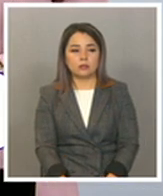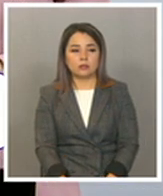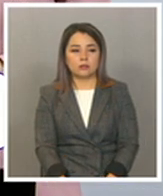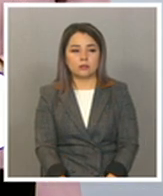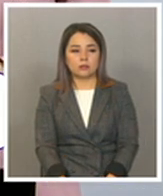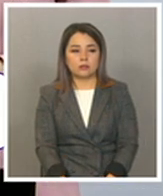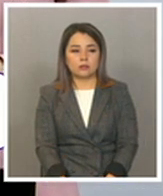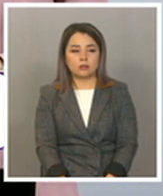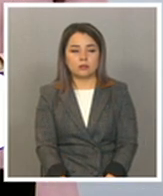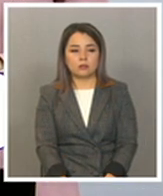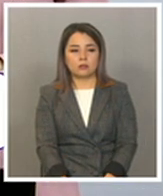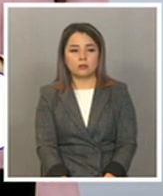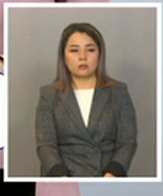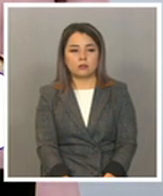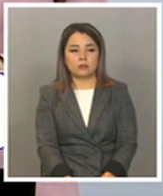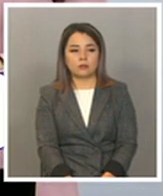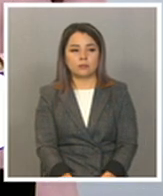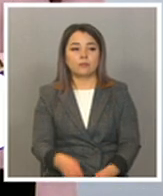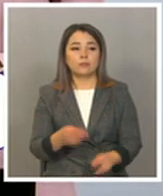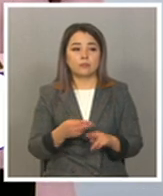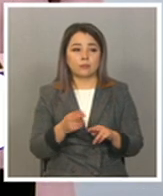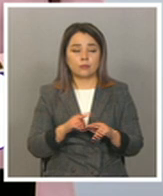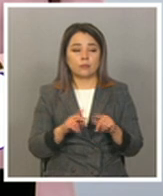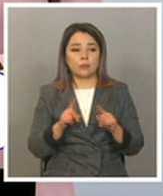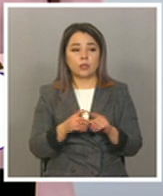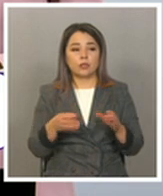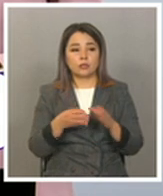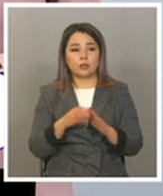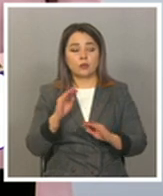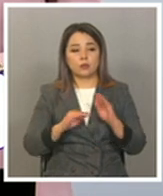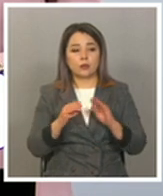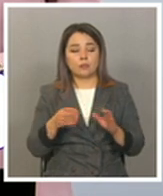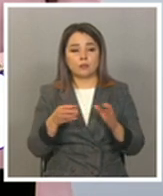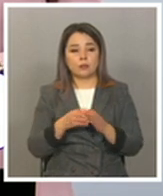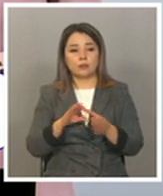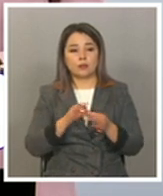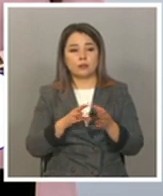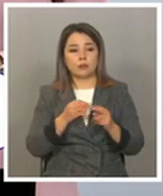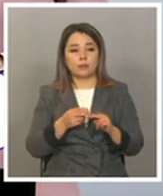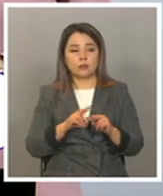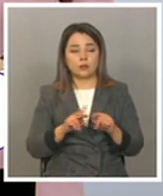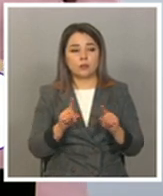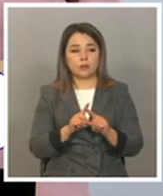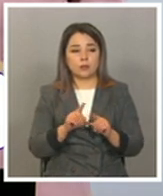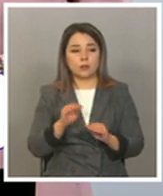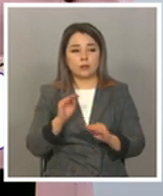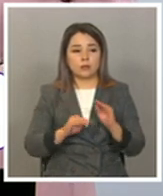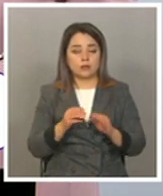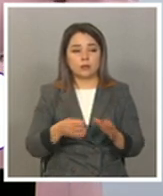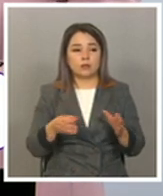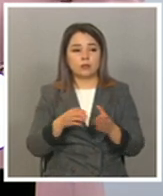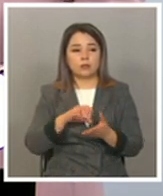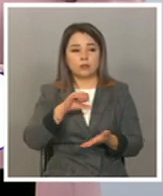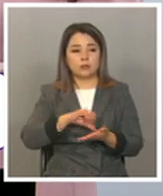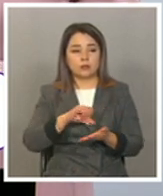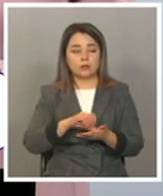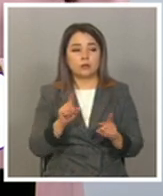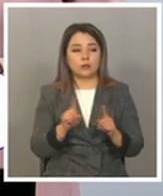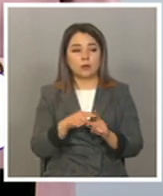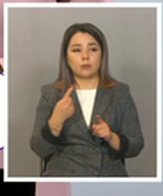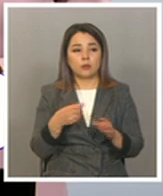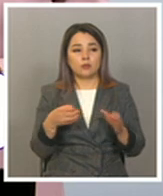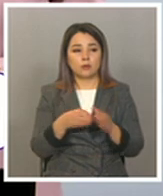Сілтілік металдар бірінші топтың негізгі топша элементтері екендігі сіздерге алдыңғы сабақтардан белгілі. Яғни, бірінші топтың